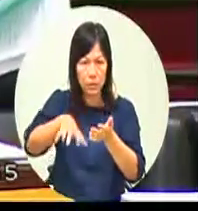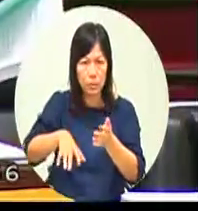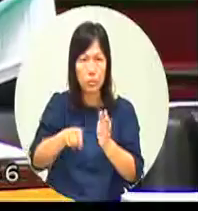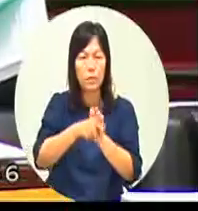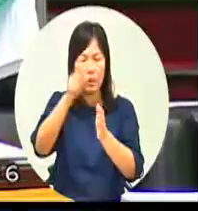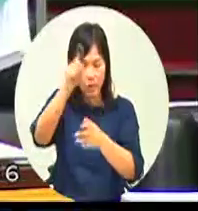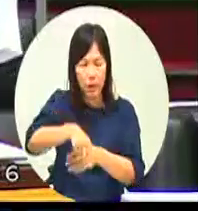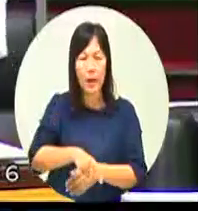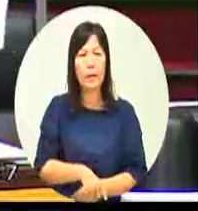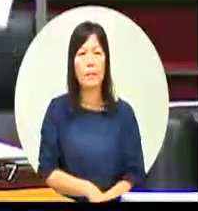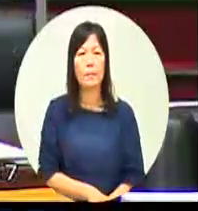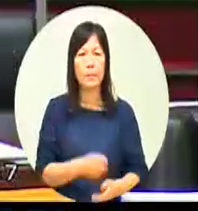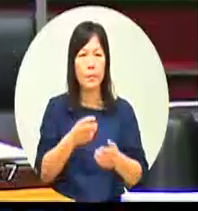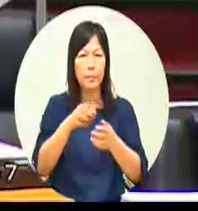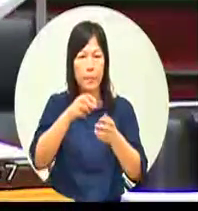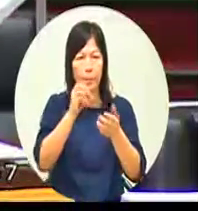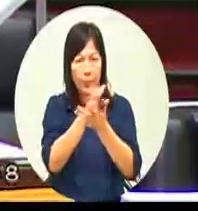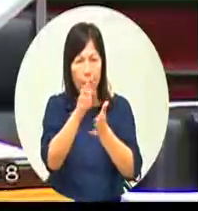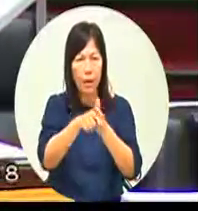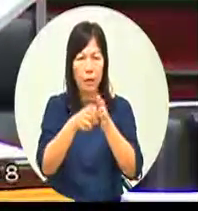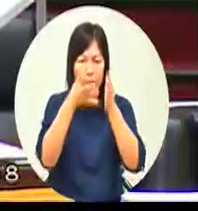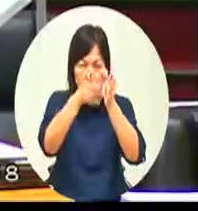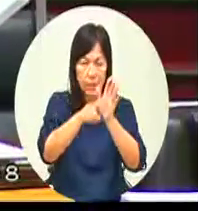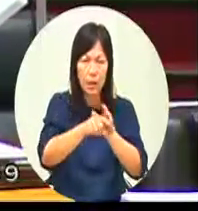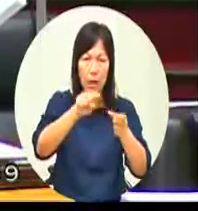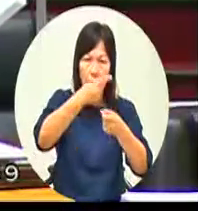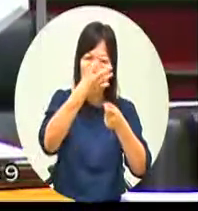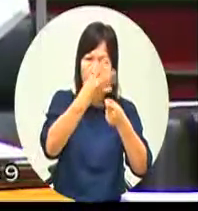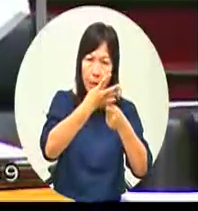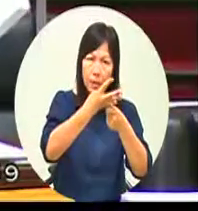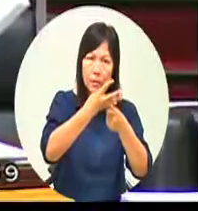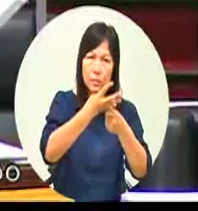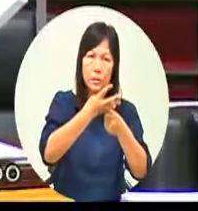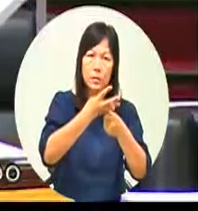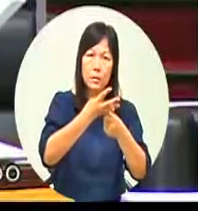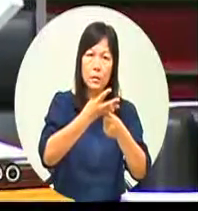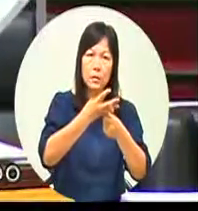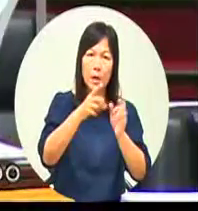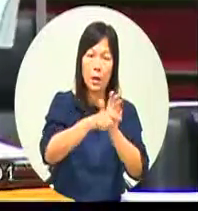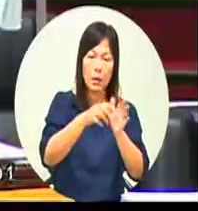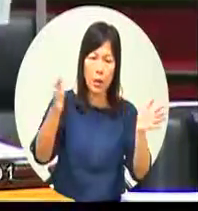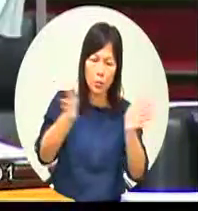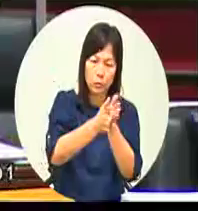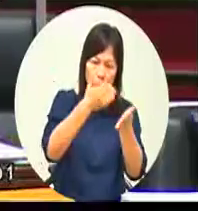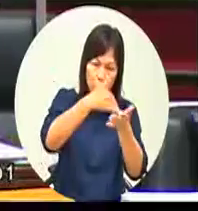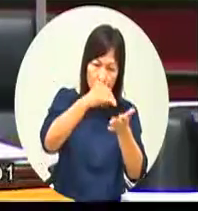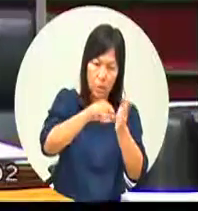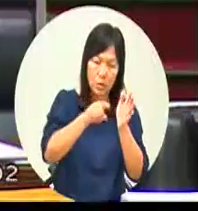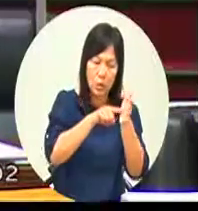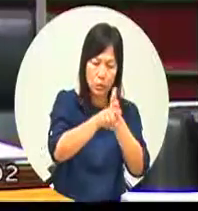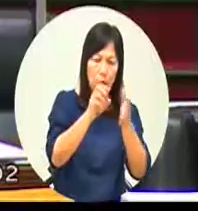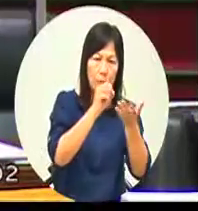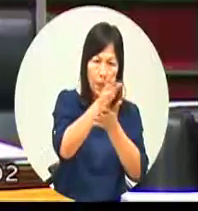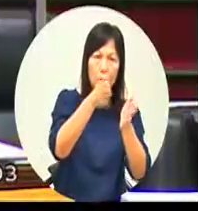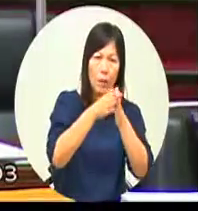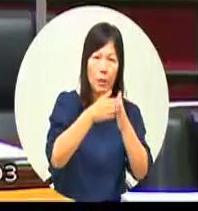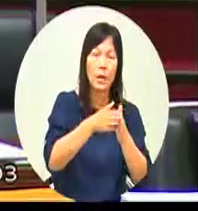处来议会，针对104年度的决算报告做专案报告。